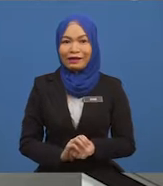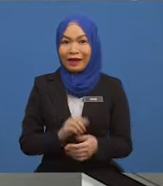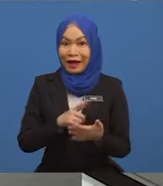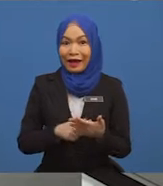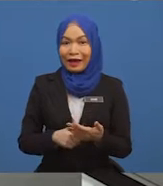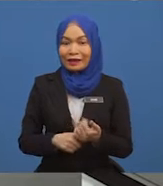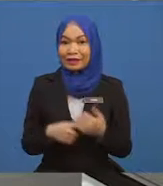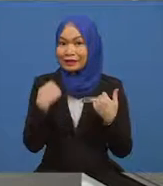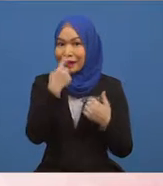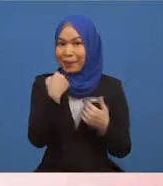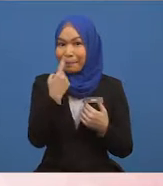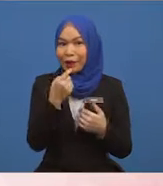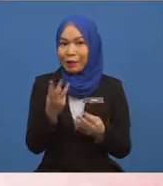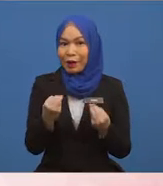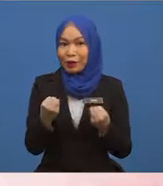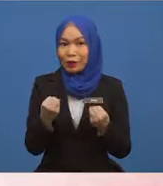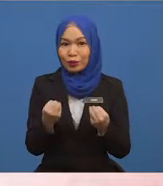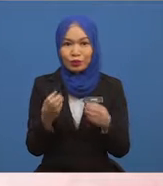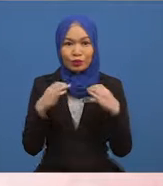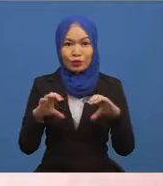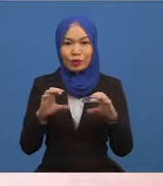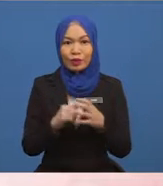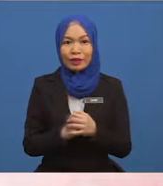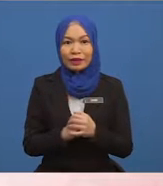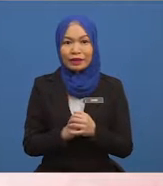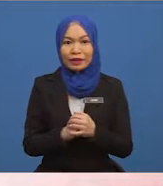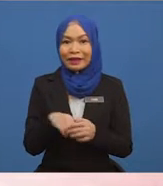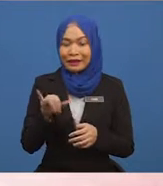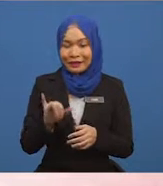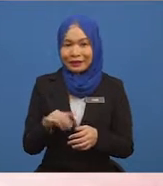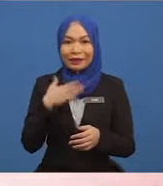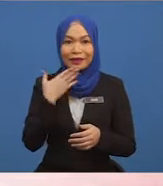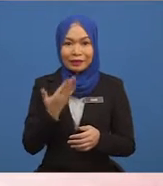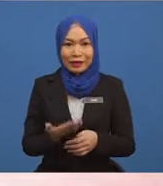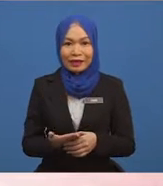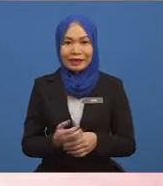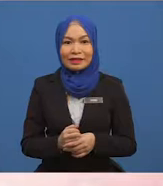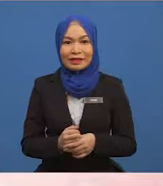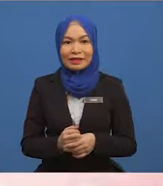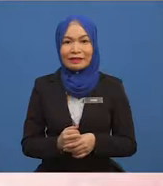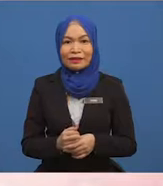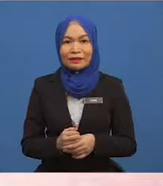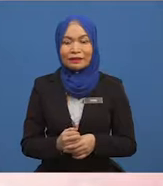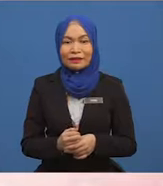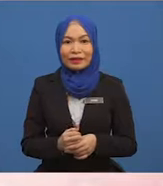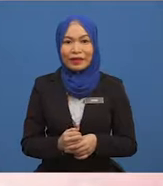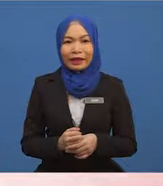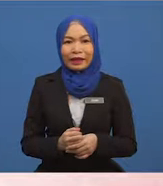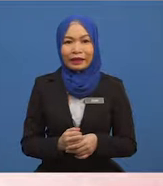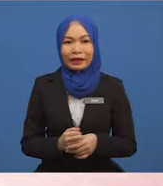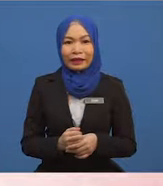Terima kasih, Aiman. Jadi, apakah kesimpulan dari eksperimen ini?